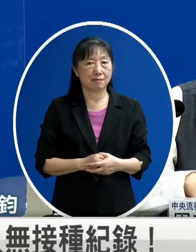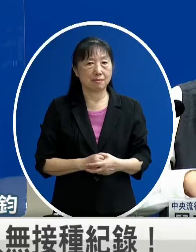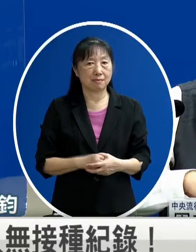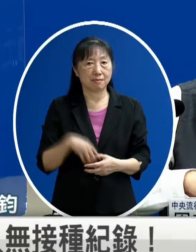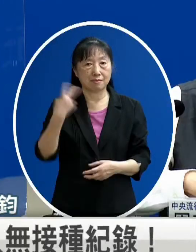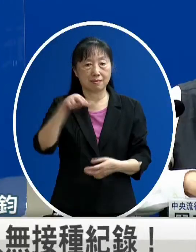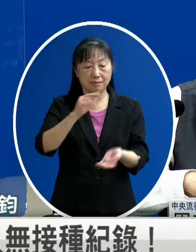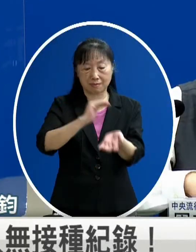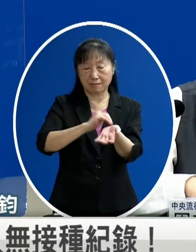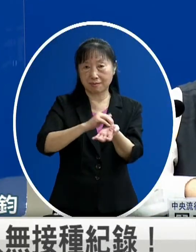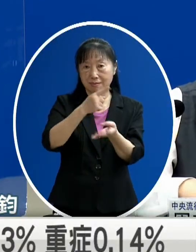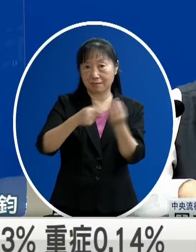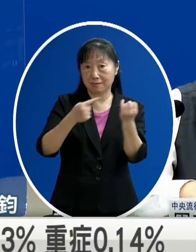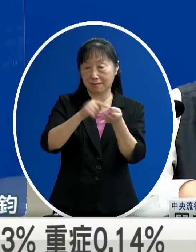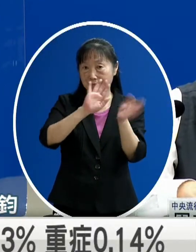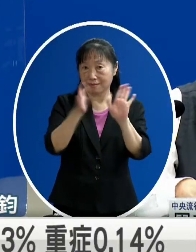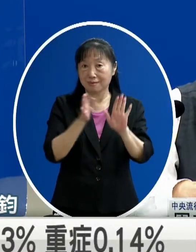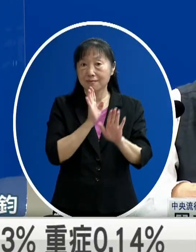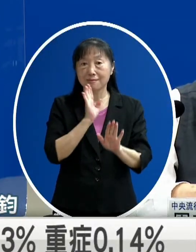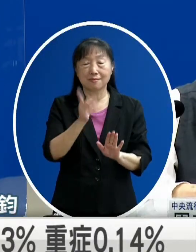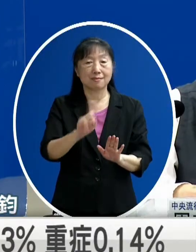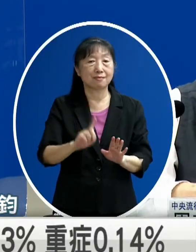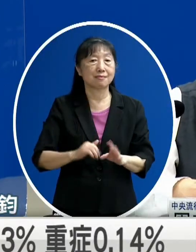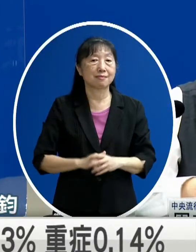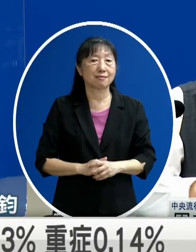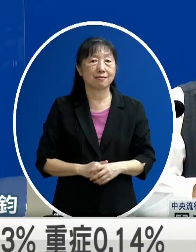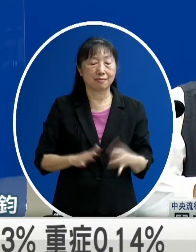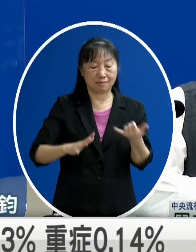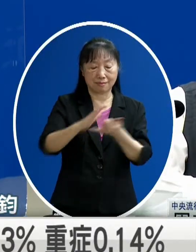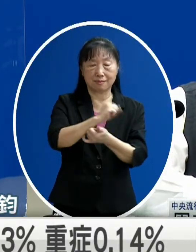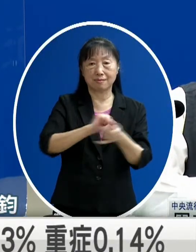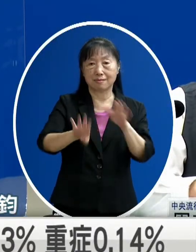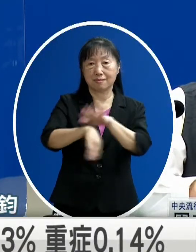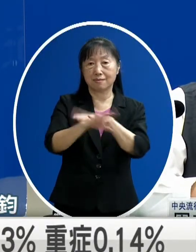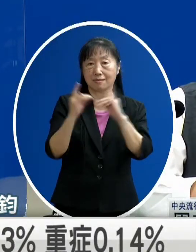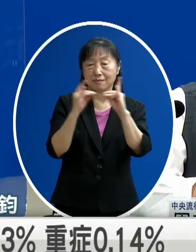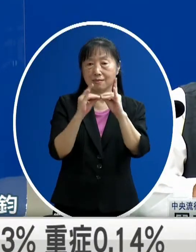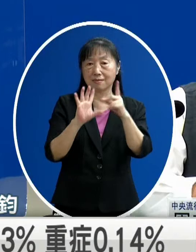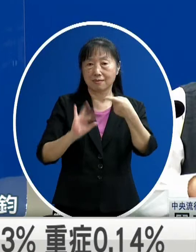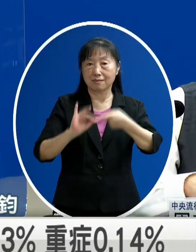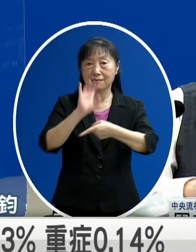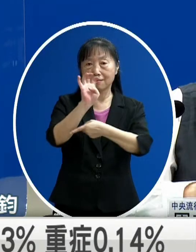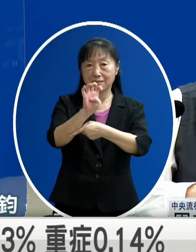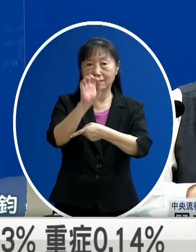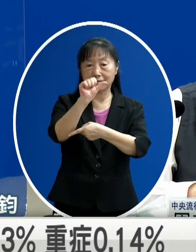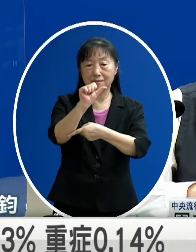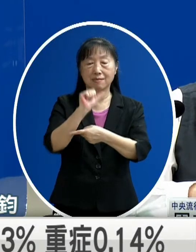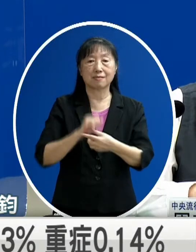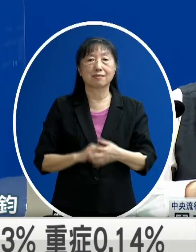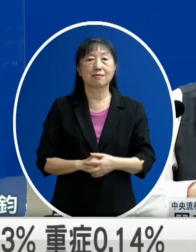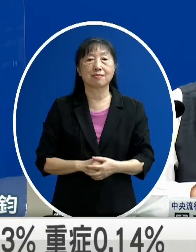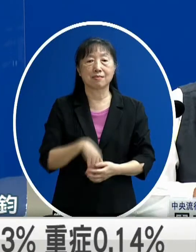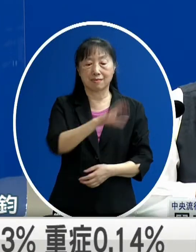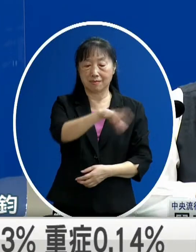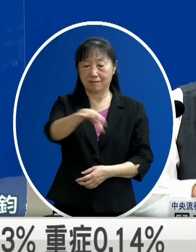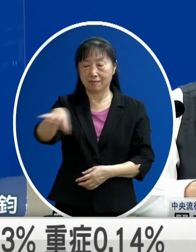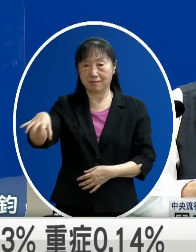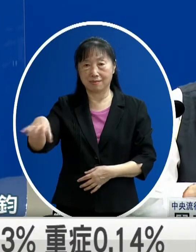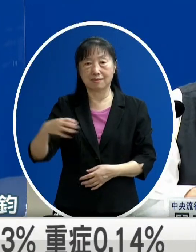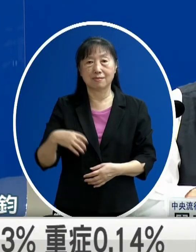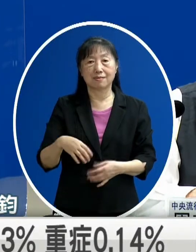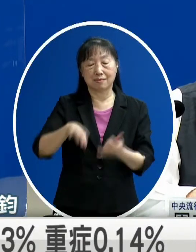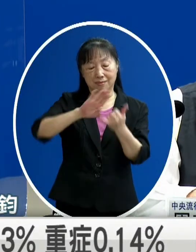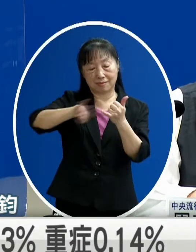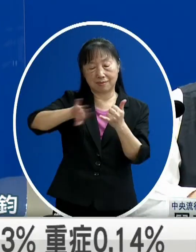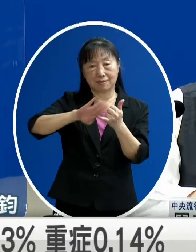再来是医疗量能的部分，目前来讲，全国的空床率是在45%哈，各区当中目前还